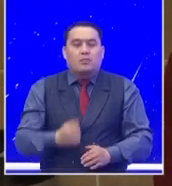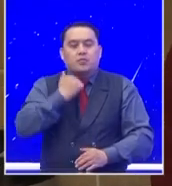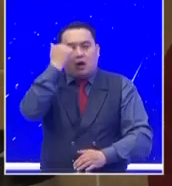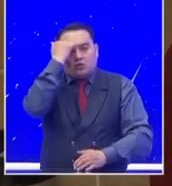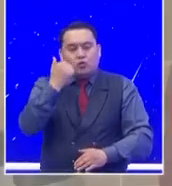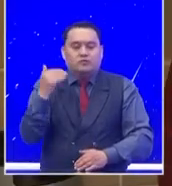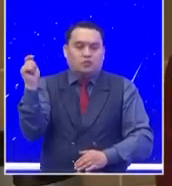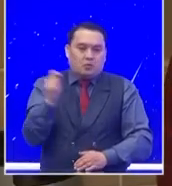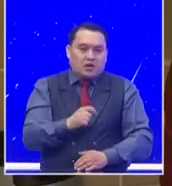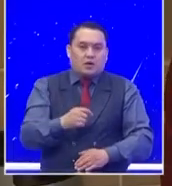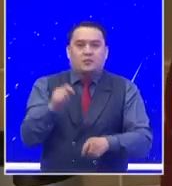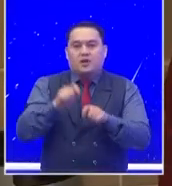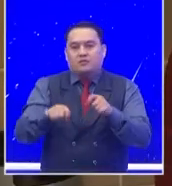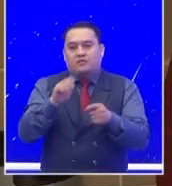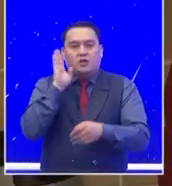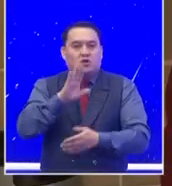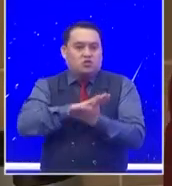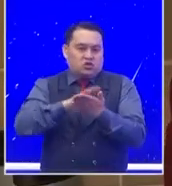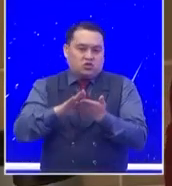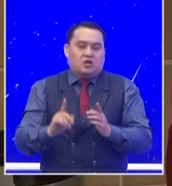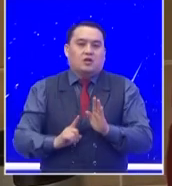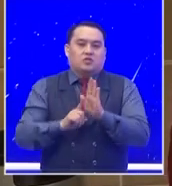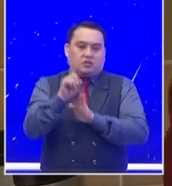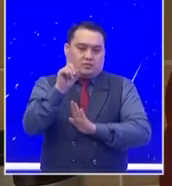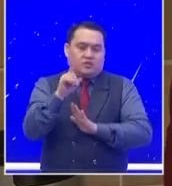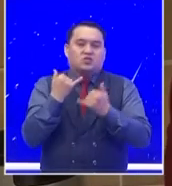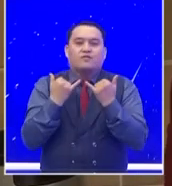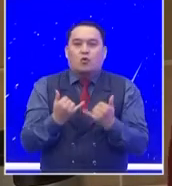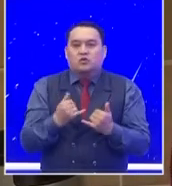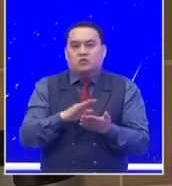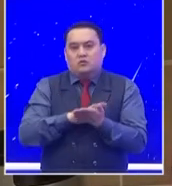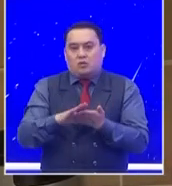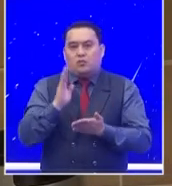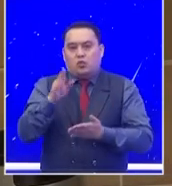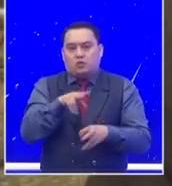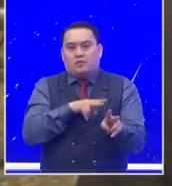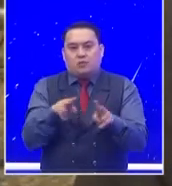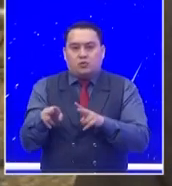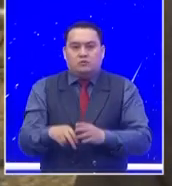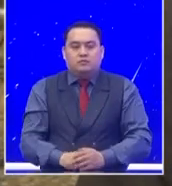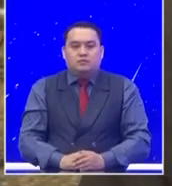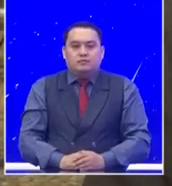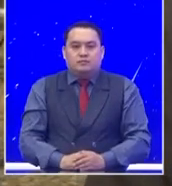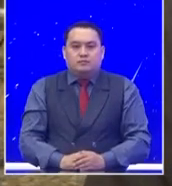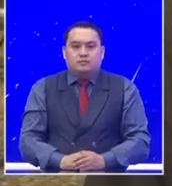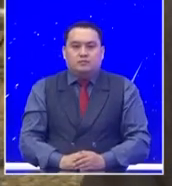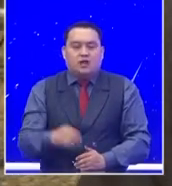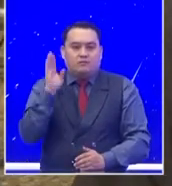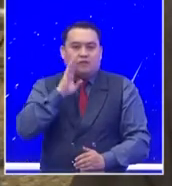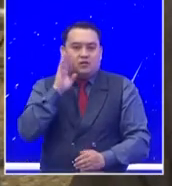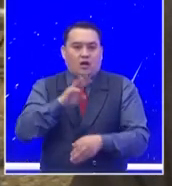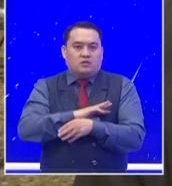приехали подачи если на сегодняшний день вода честные будем наблюдать водоснабжение города язык